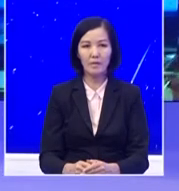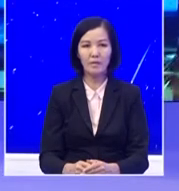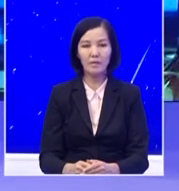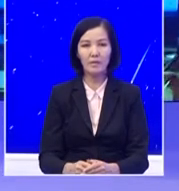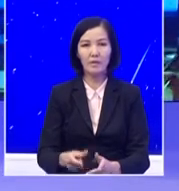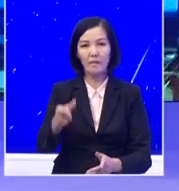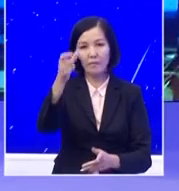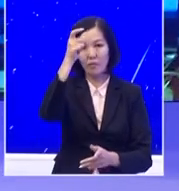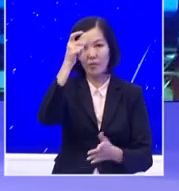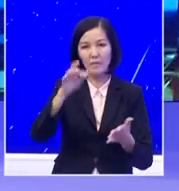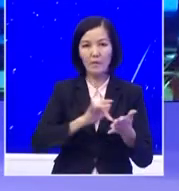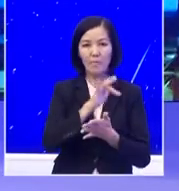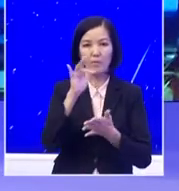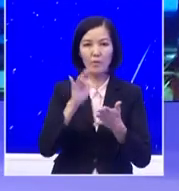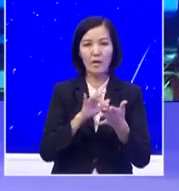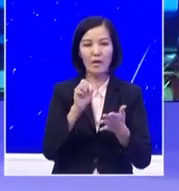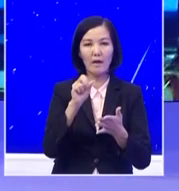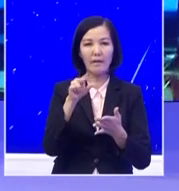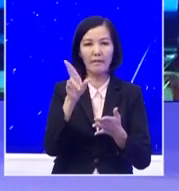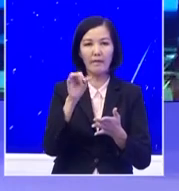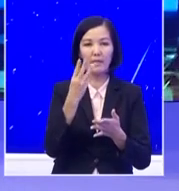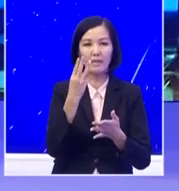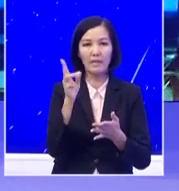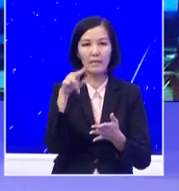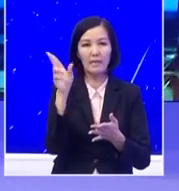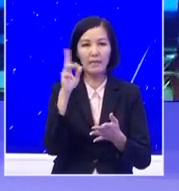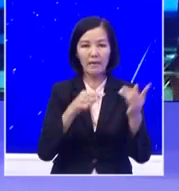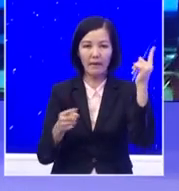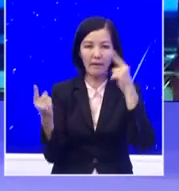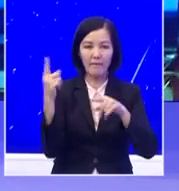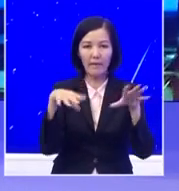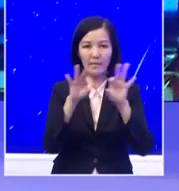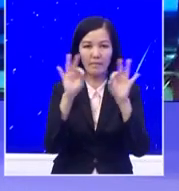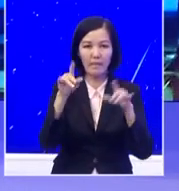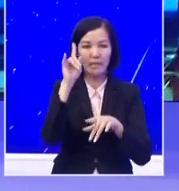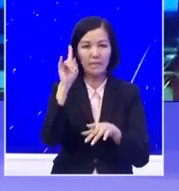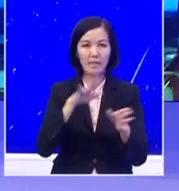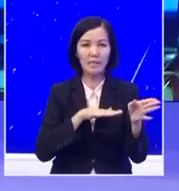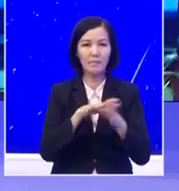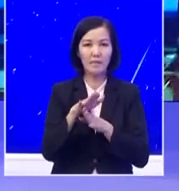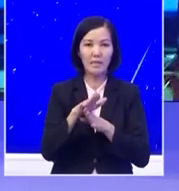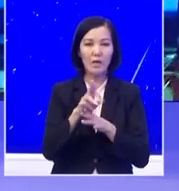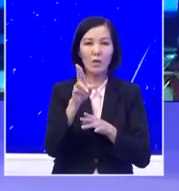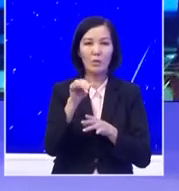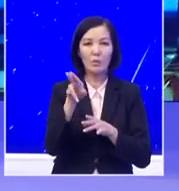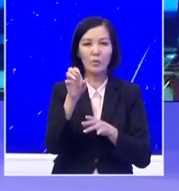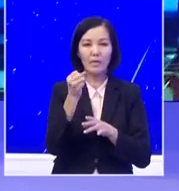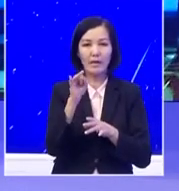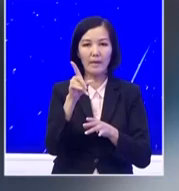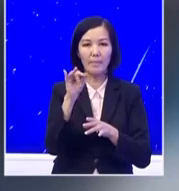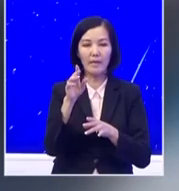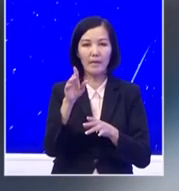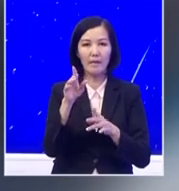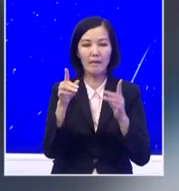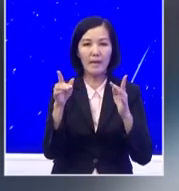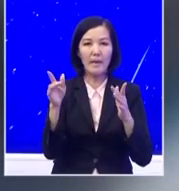В турецком городе Адана появилась 3D-граффити с изображением казахстанского исполнителя Димаша Кудайбергена. Певца